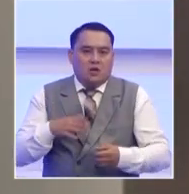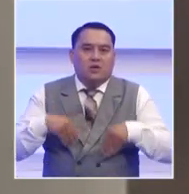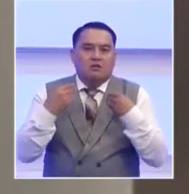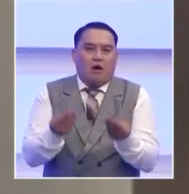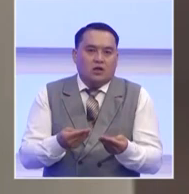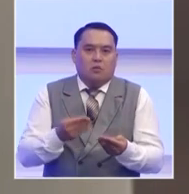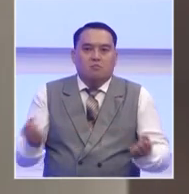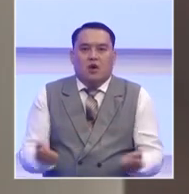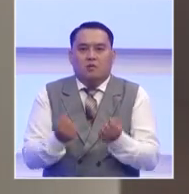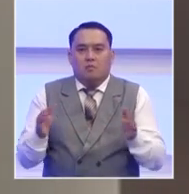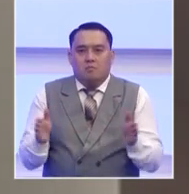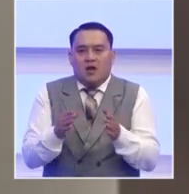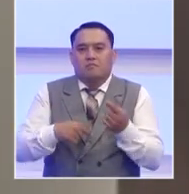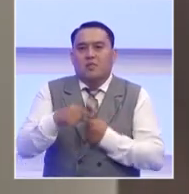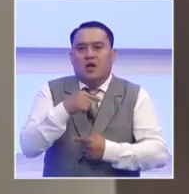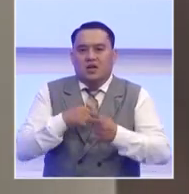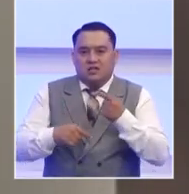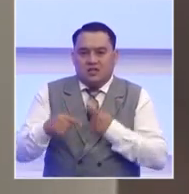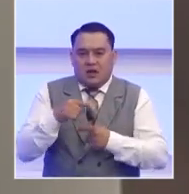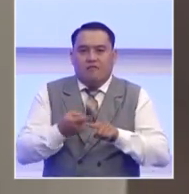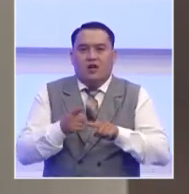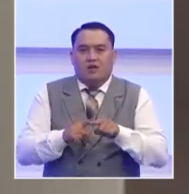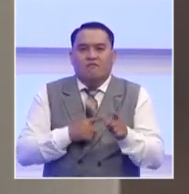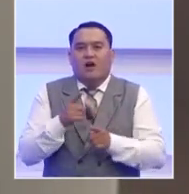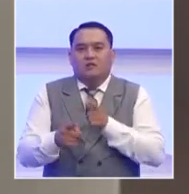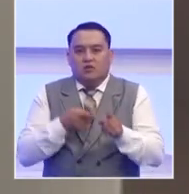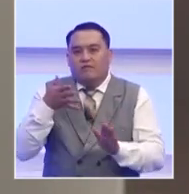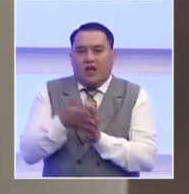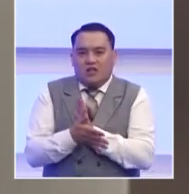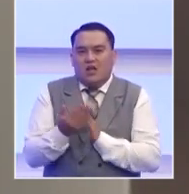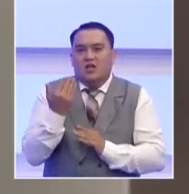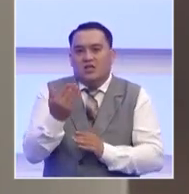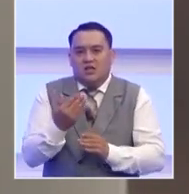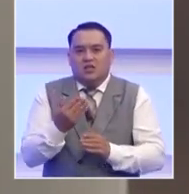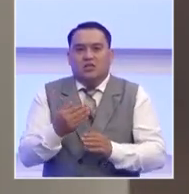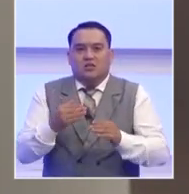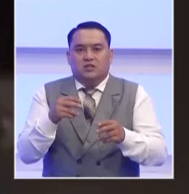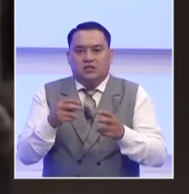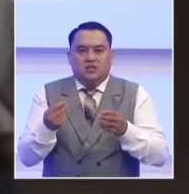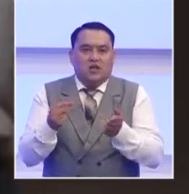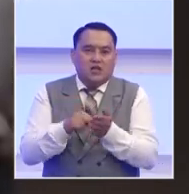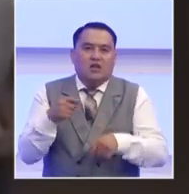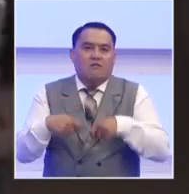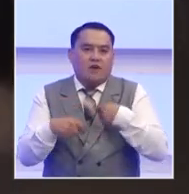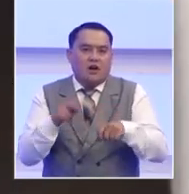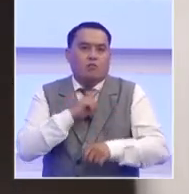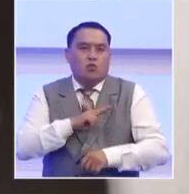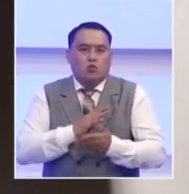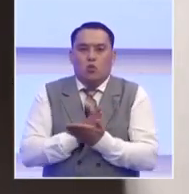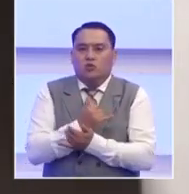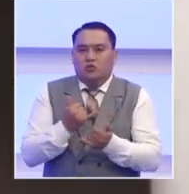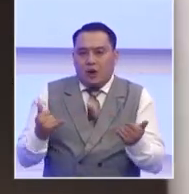предназначена для поддержки малого и среднего бизнеса, то есть для возмещения затрат и, как следствие, снижения себестоимости товаров, работ и